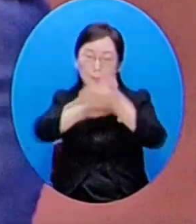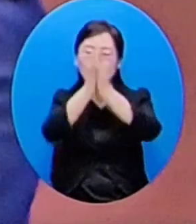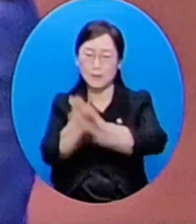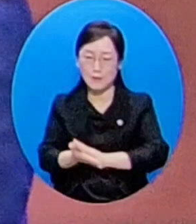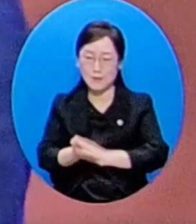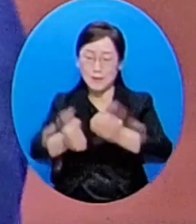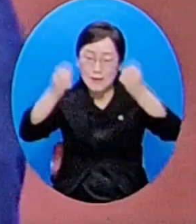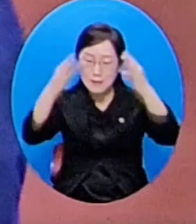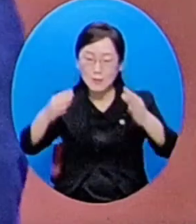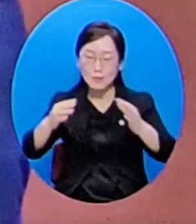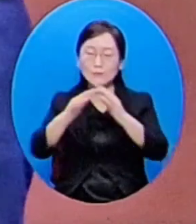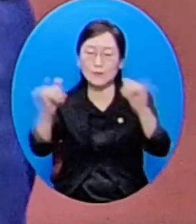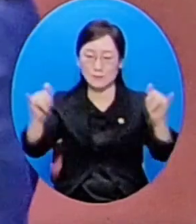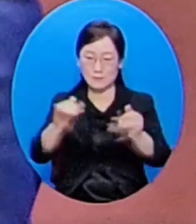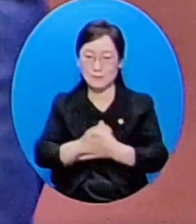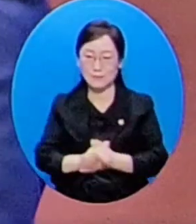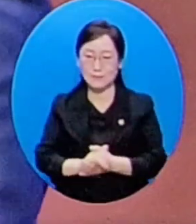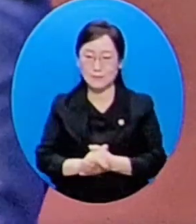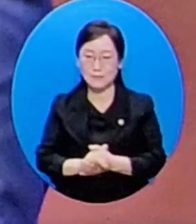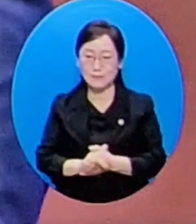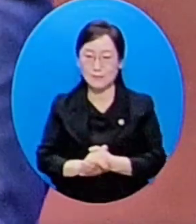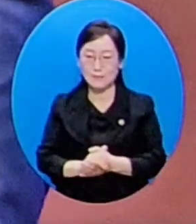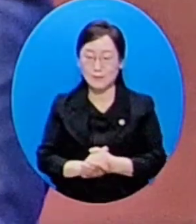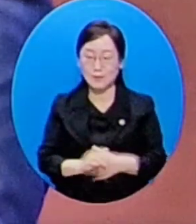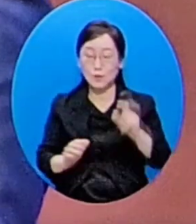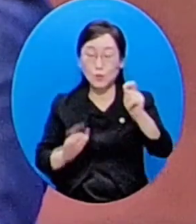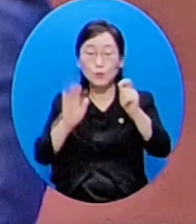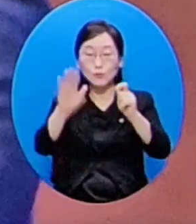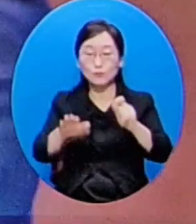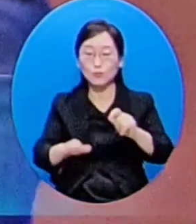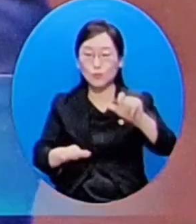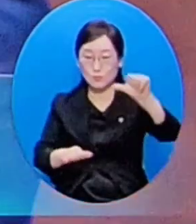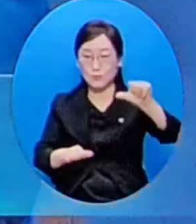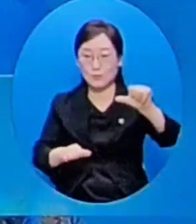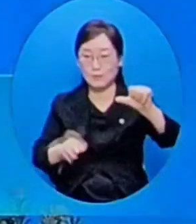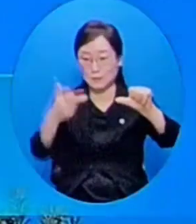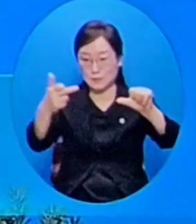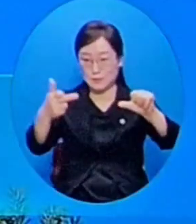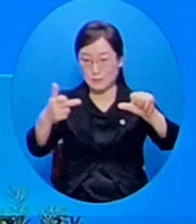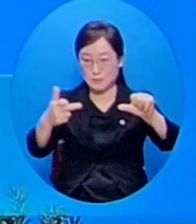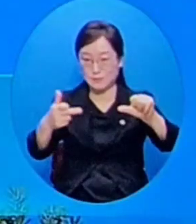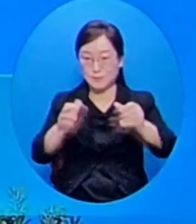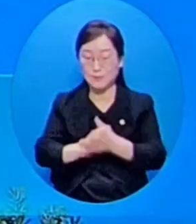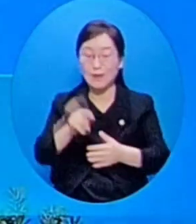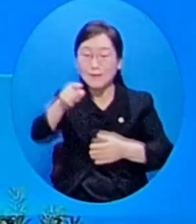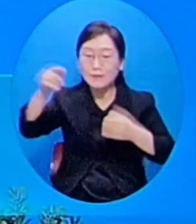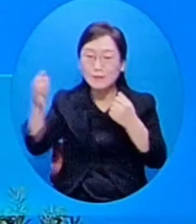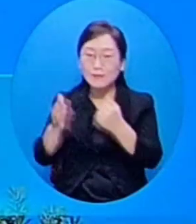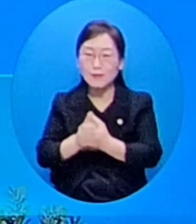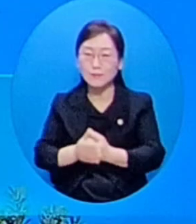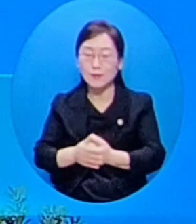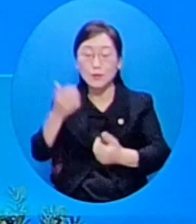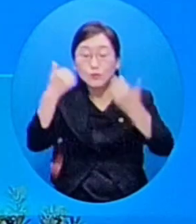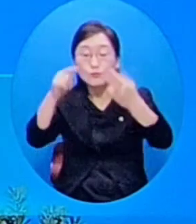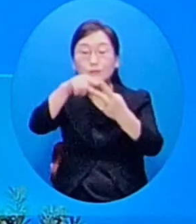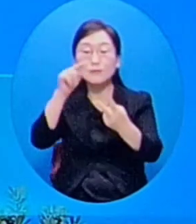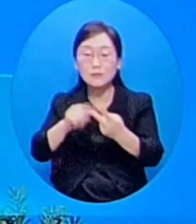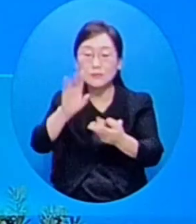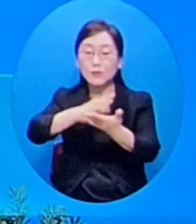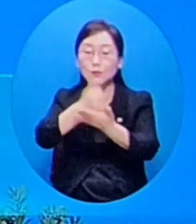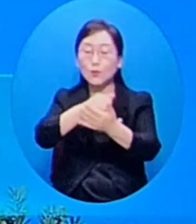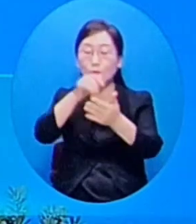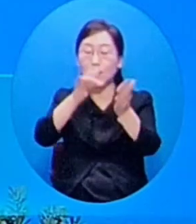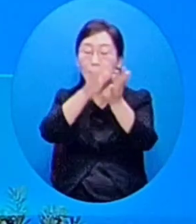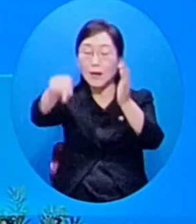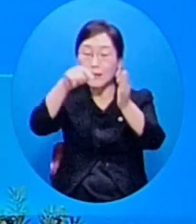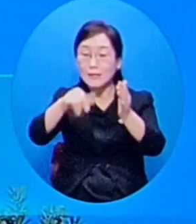새로운 피조물인 것입니다. 그런데 후서 5장 10절에 이와 같은 위대한 선언이 있습니다. 그런즉 누구든지 그리스도 안에